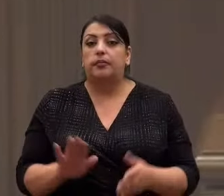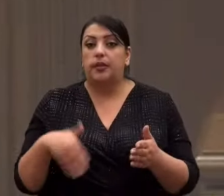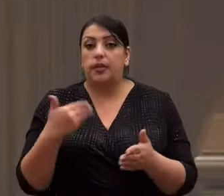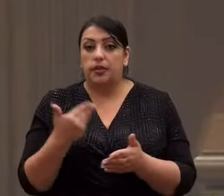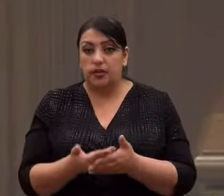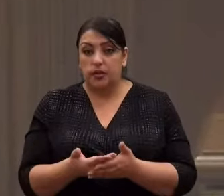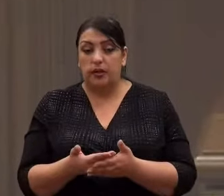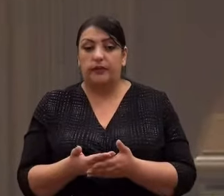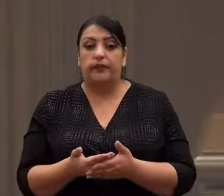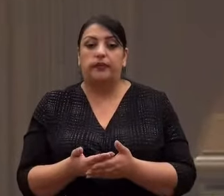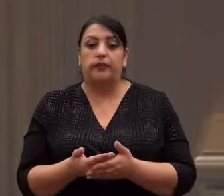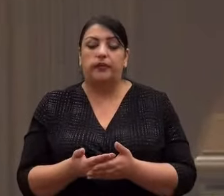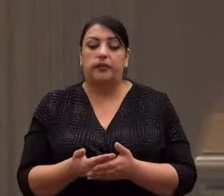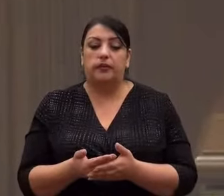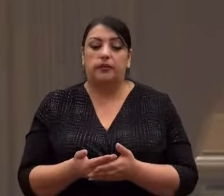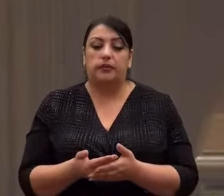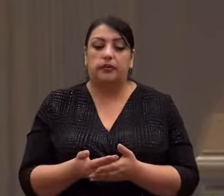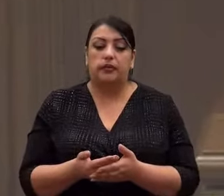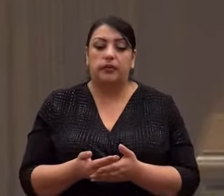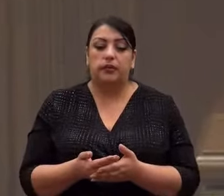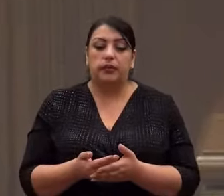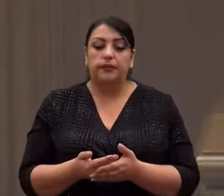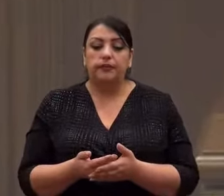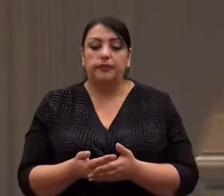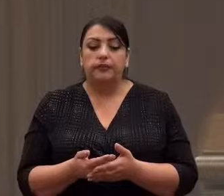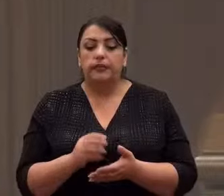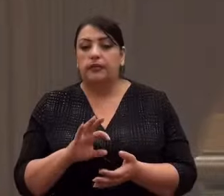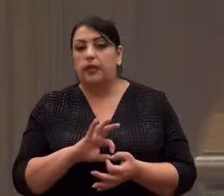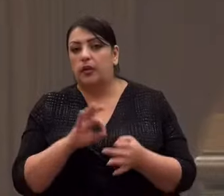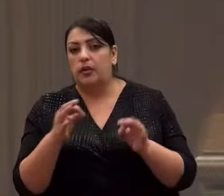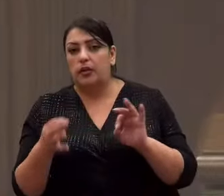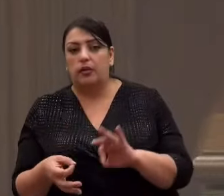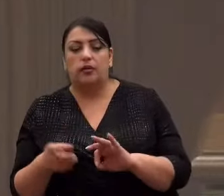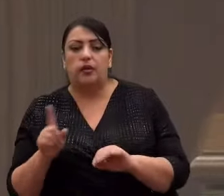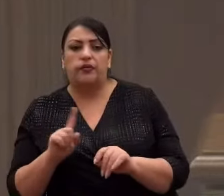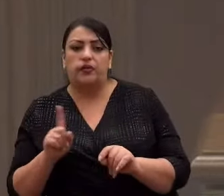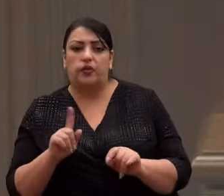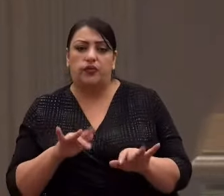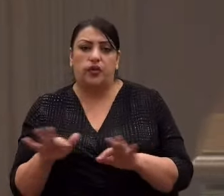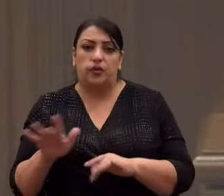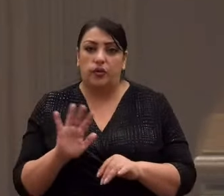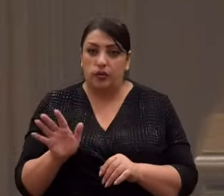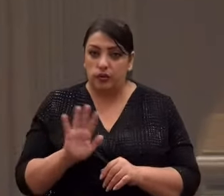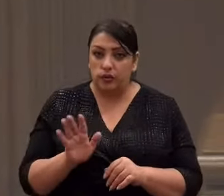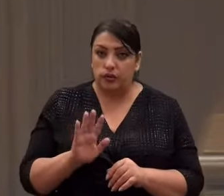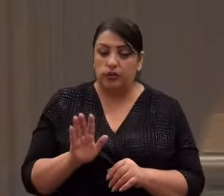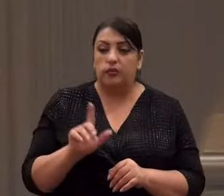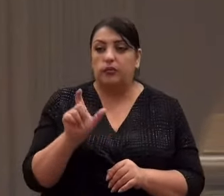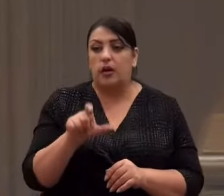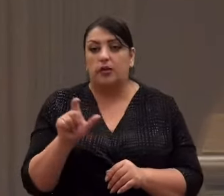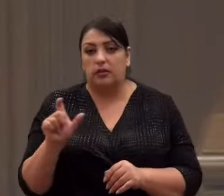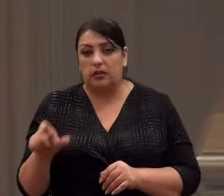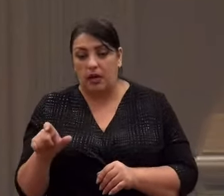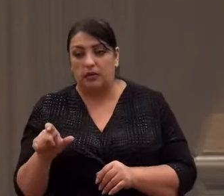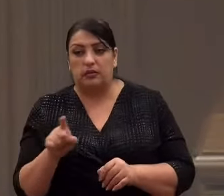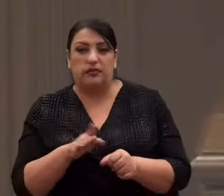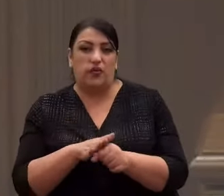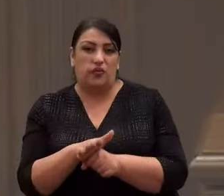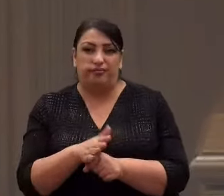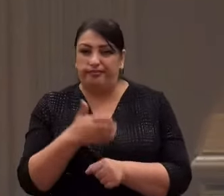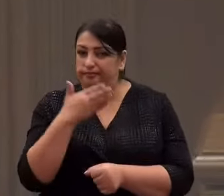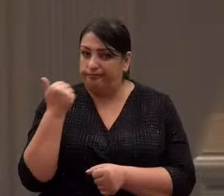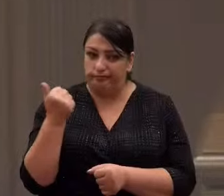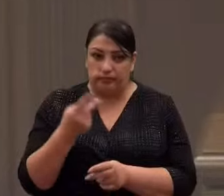ամբողջ ծավալով կոմիտեն չի գործում, պատճառը կադրերի դեռևս համալրված չլինելն